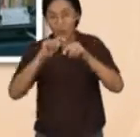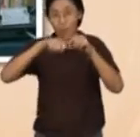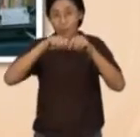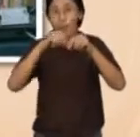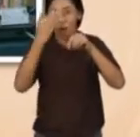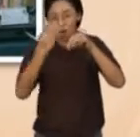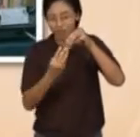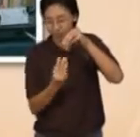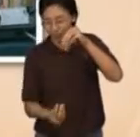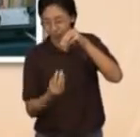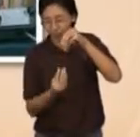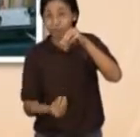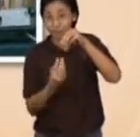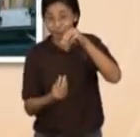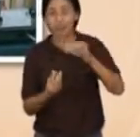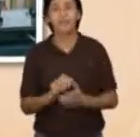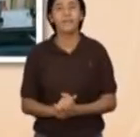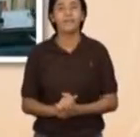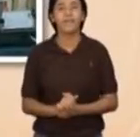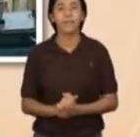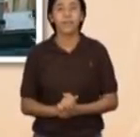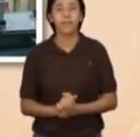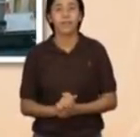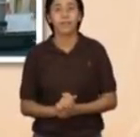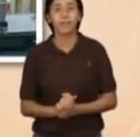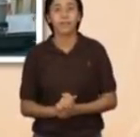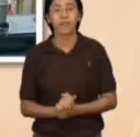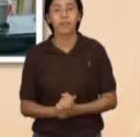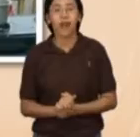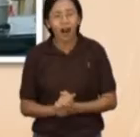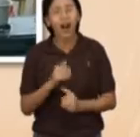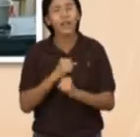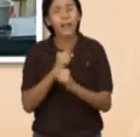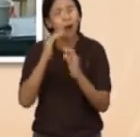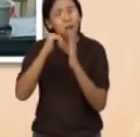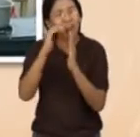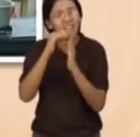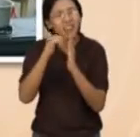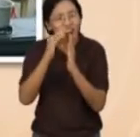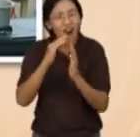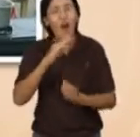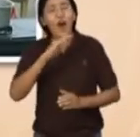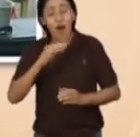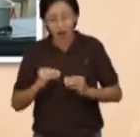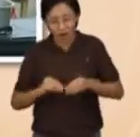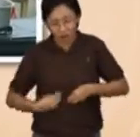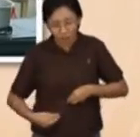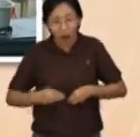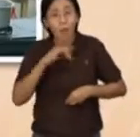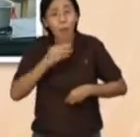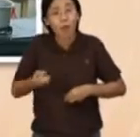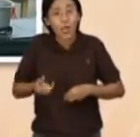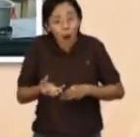อาจารย์ค่ะไส้ตัวนี้นี่คือที่ทำไส้อั่ว ตัววนเลยตัวเนี้ยฮะ ไส้อั่วด้วยไหมคะ เหมือนกันฮะเหมือนกันนะครับ